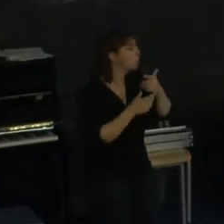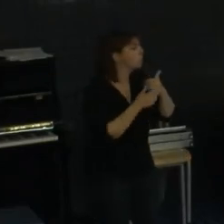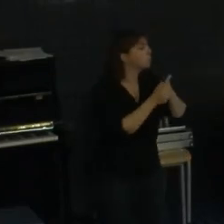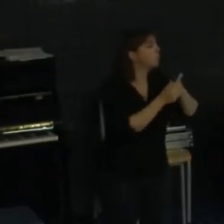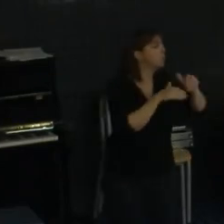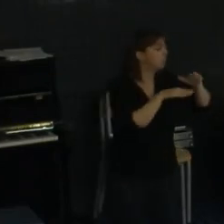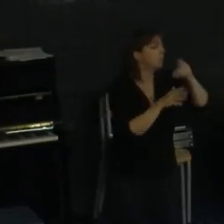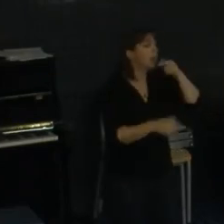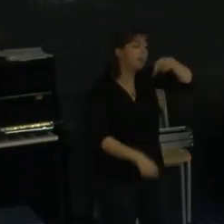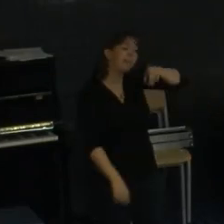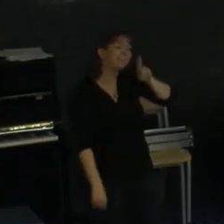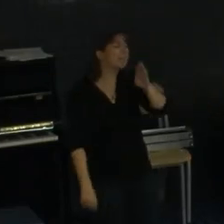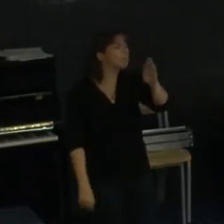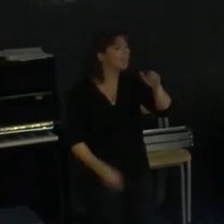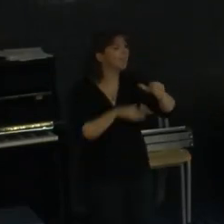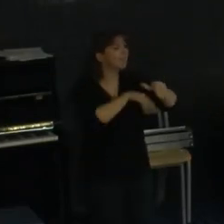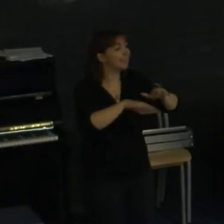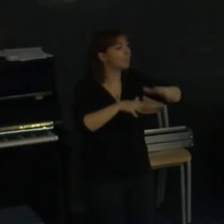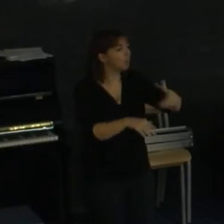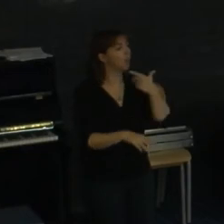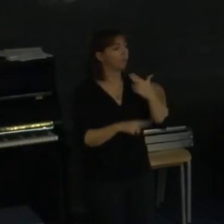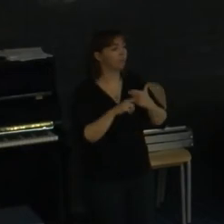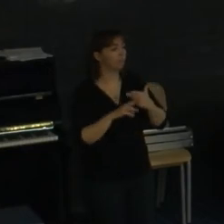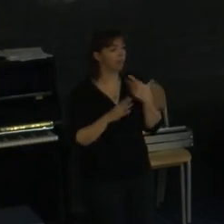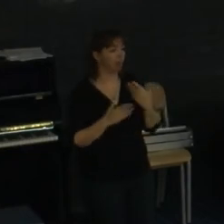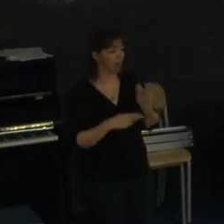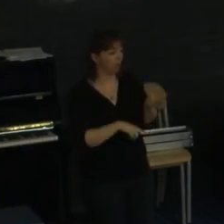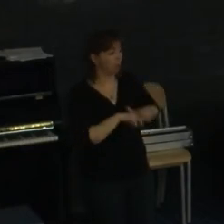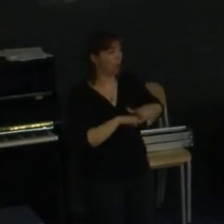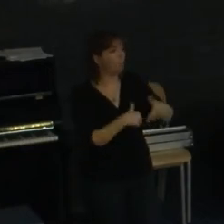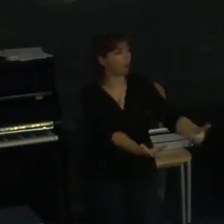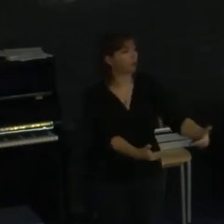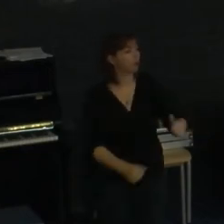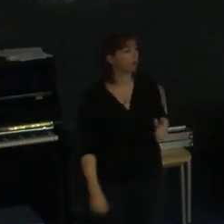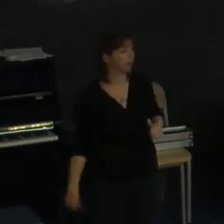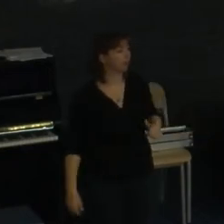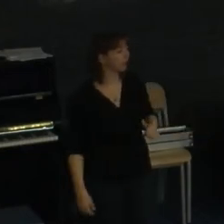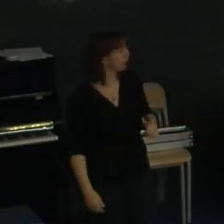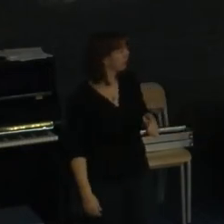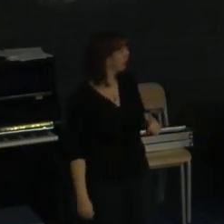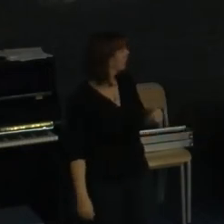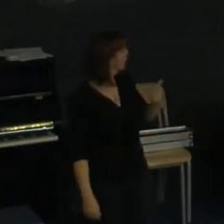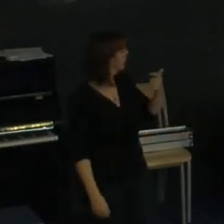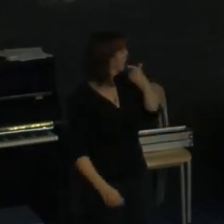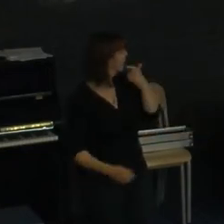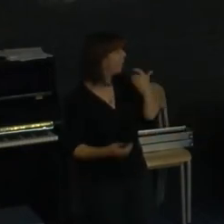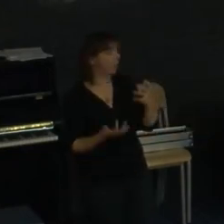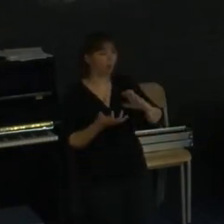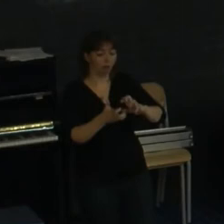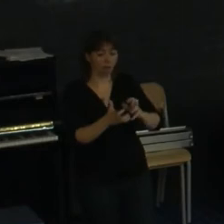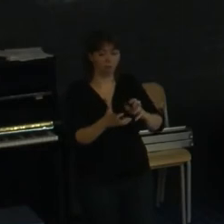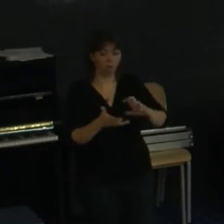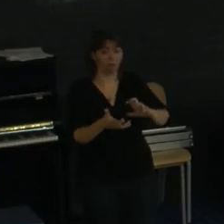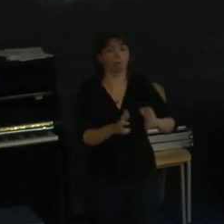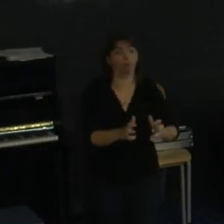avec PDB, on a un système qui s'appelle post-mortem, après la mort. Donc quand tu as crashé, je voudrais bien te débugger. C'est très